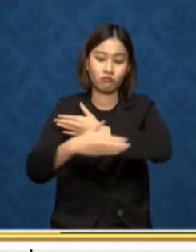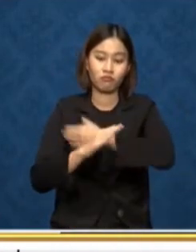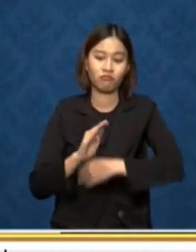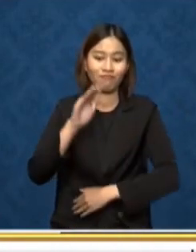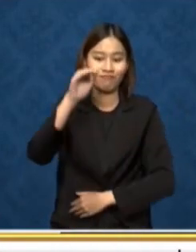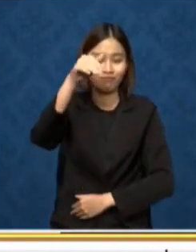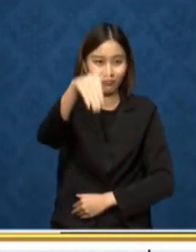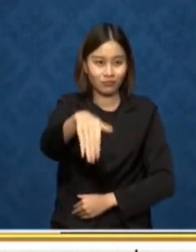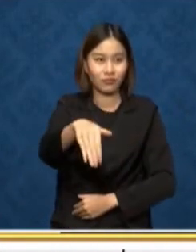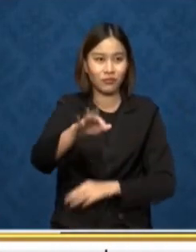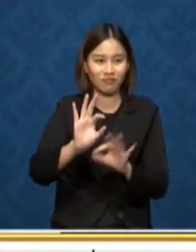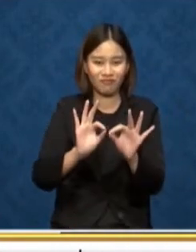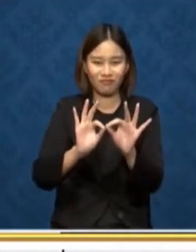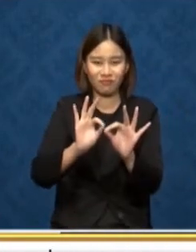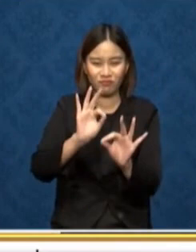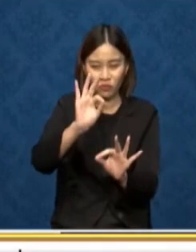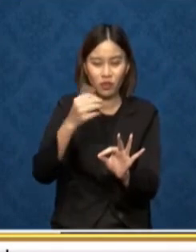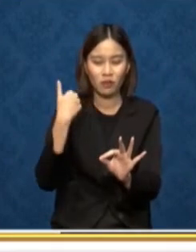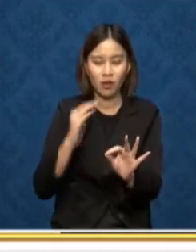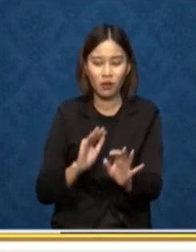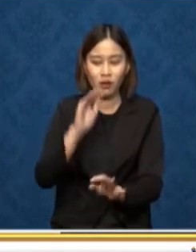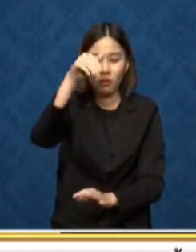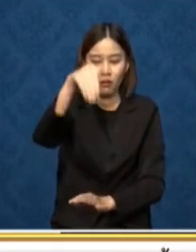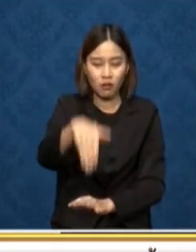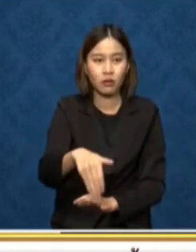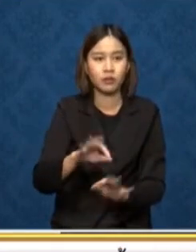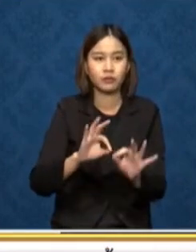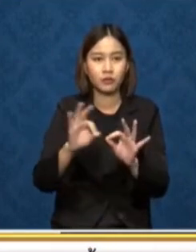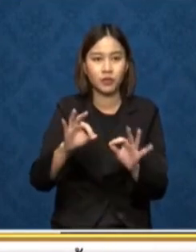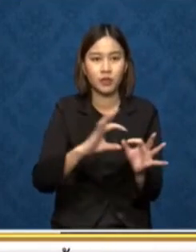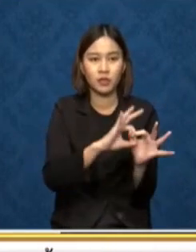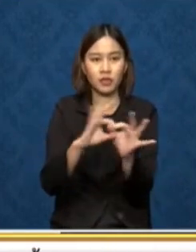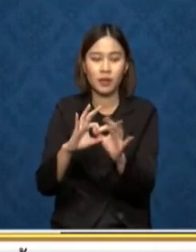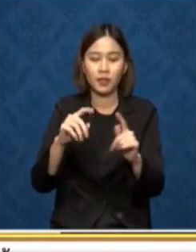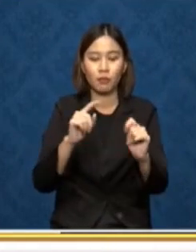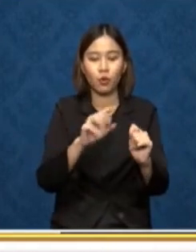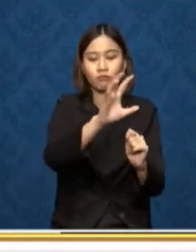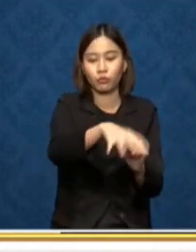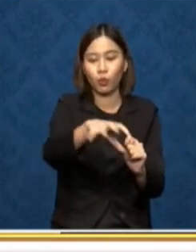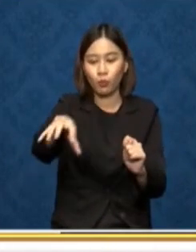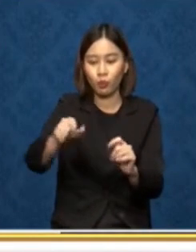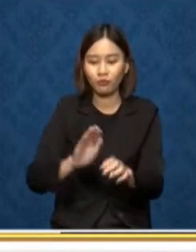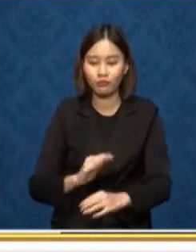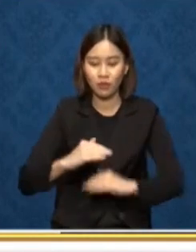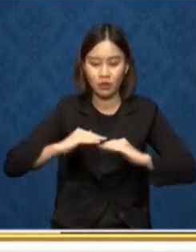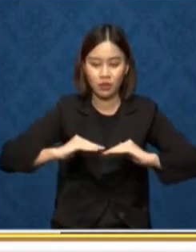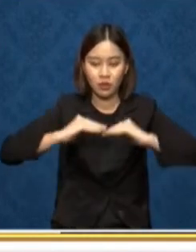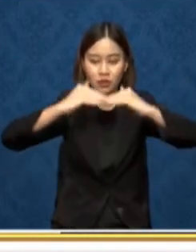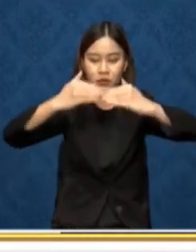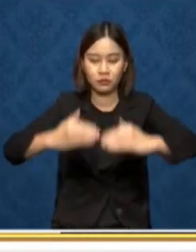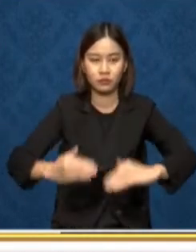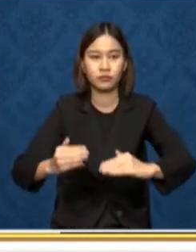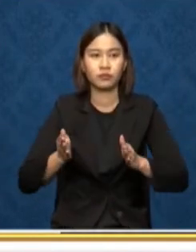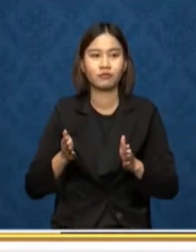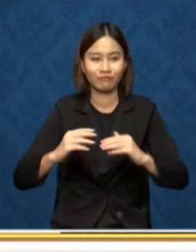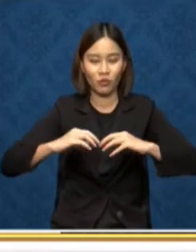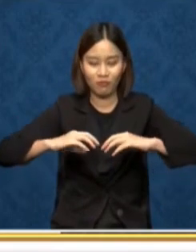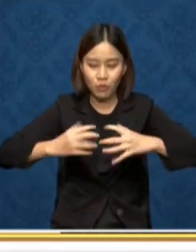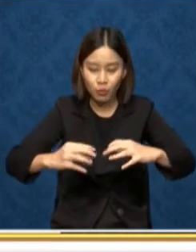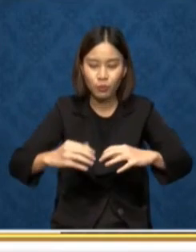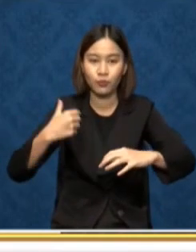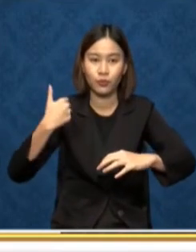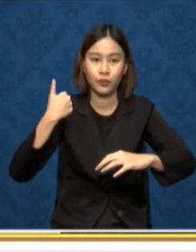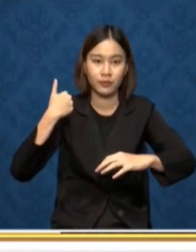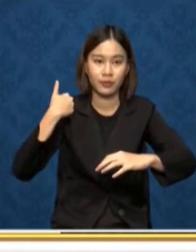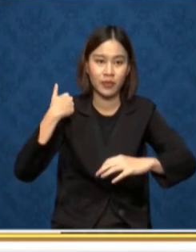เป็ จุด โฮ ค ทาง สูง ครับ เป็ จด เชื่อม ลห่ตำโ ครอง เฮ๋ ตำโบนาด ใหญ่เป็ เงิน บริเวณ ผวจ maravil จร มี คาม ขลก ค่ะ